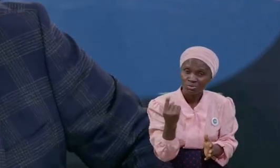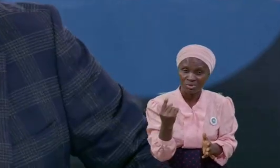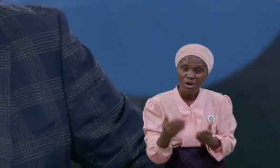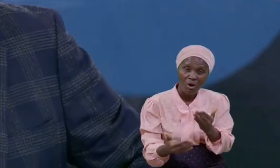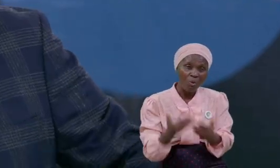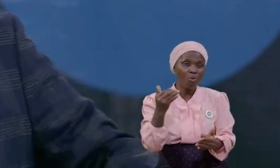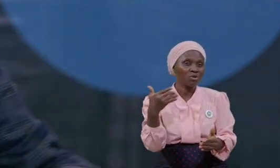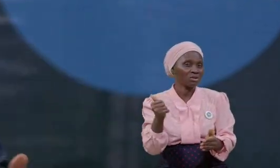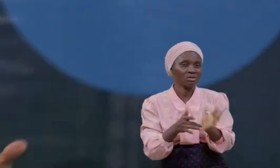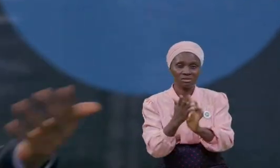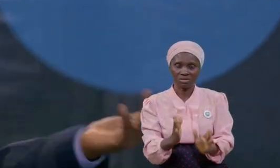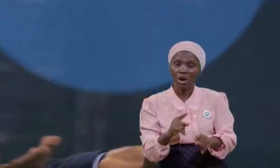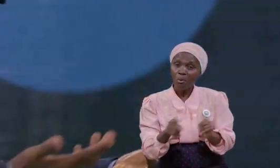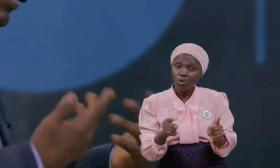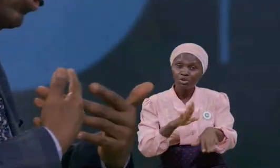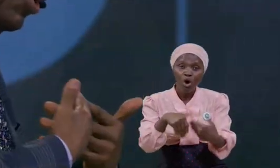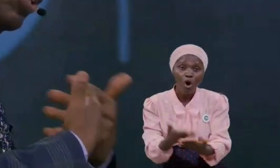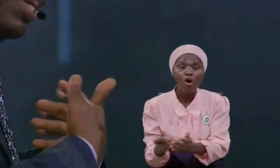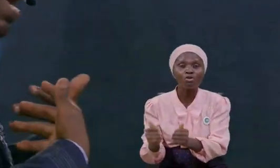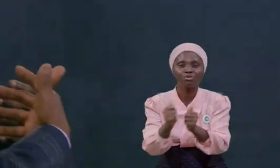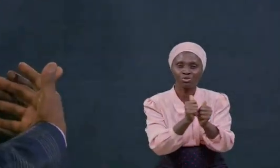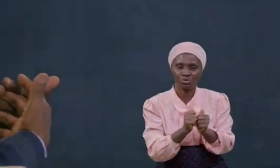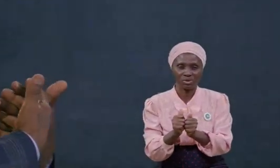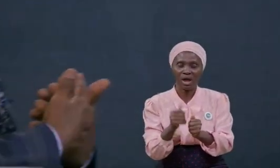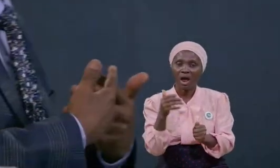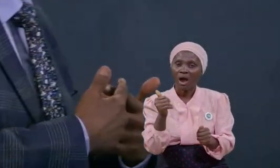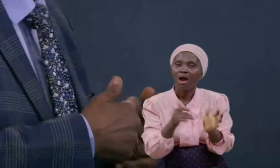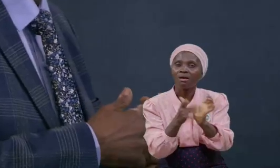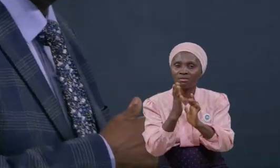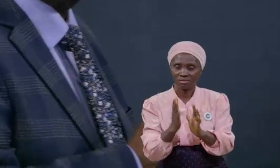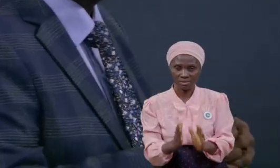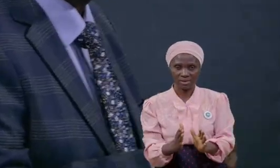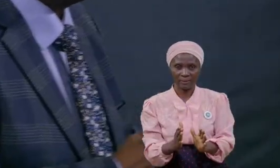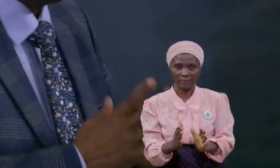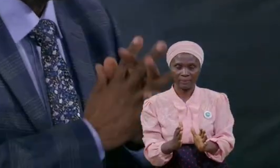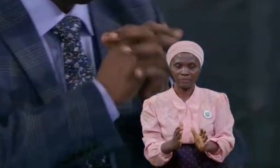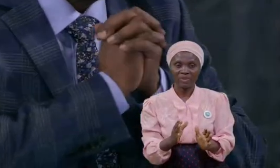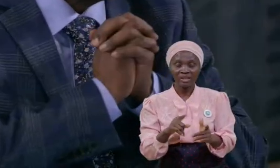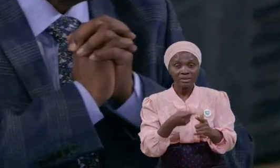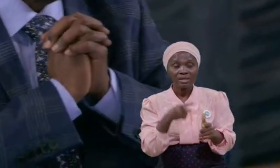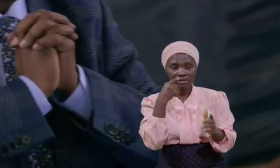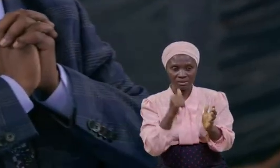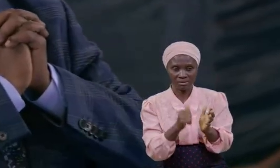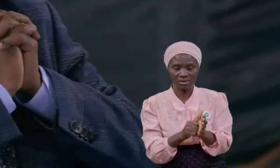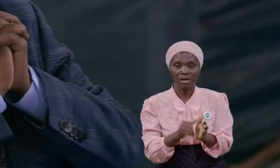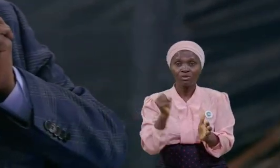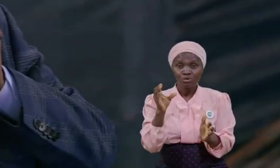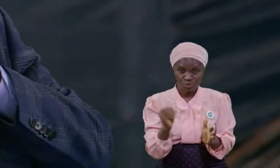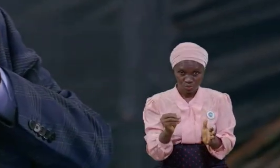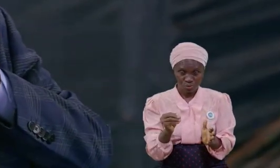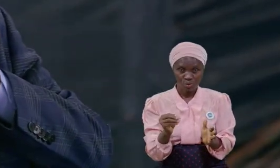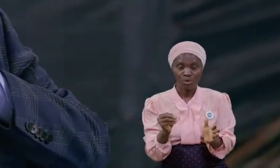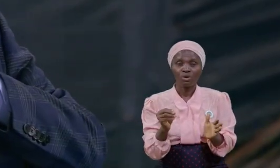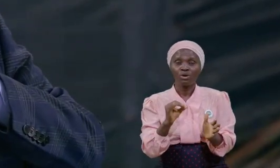mais que tu sois entièrement un chrétien aidé, tel que je suis. Je suis